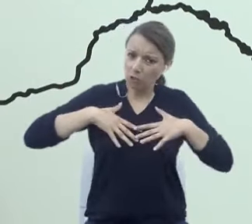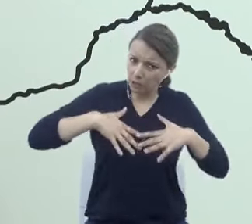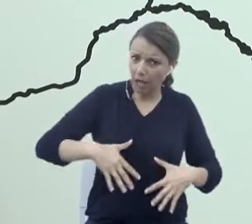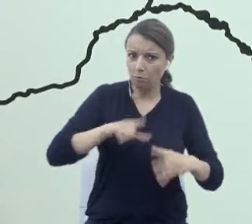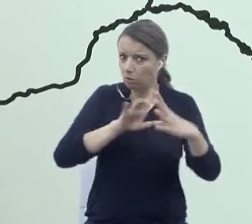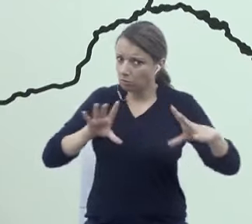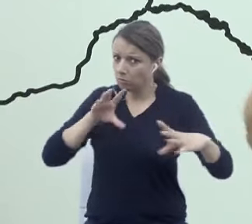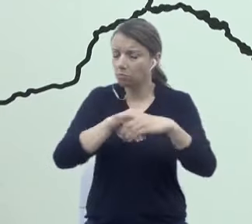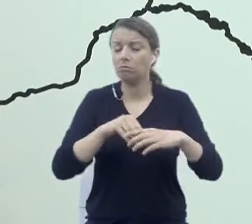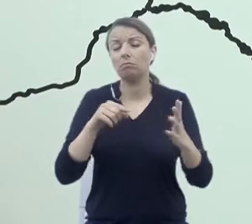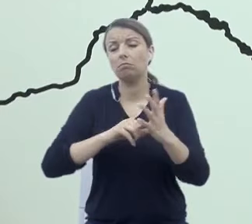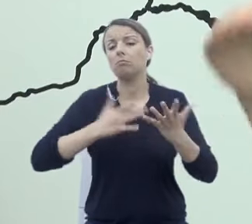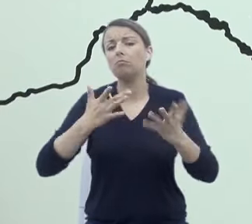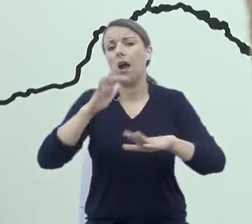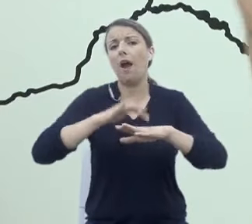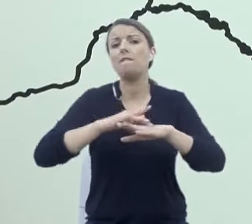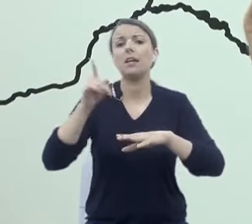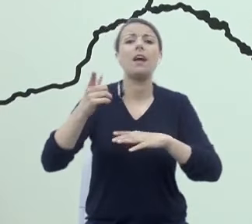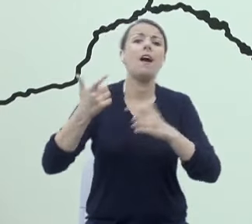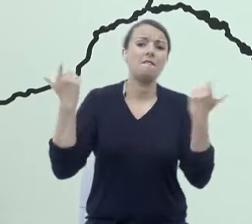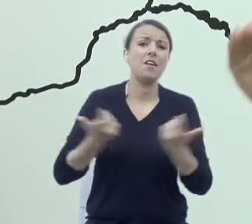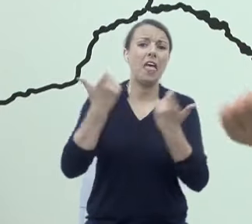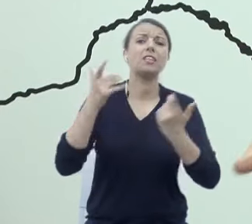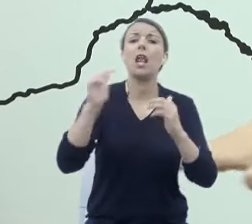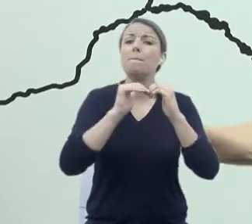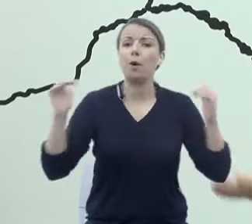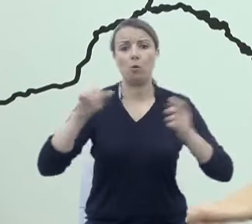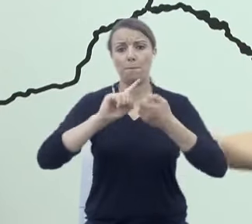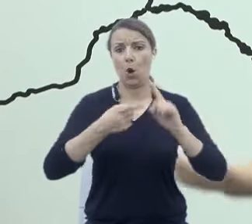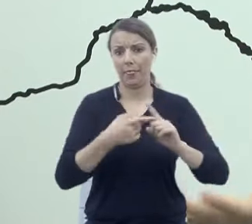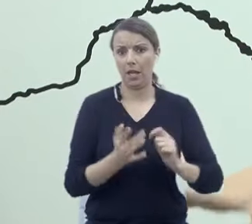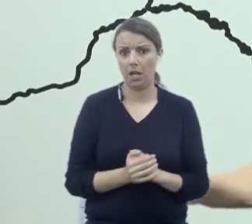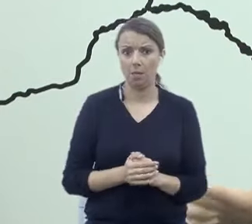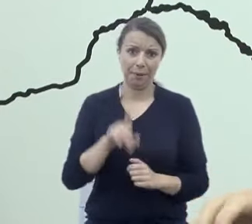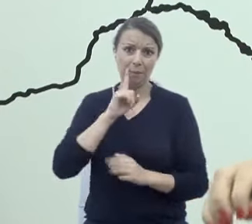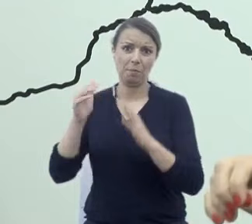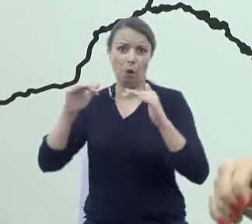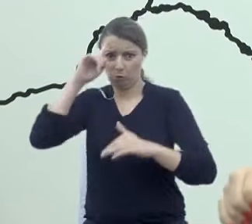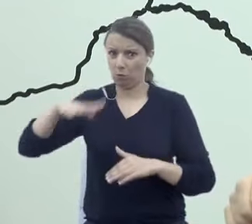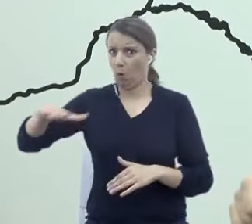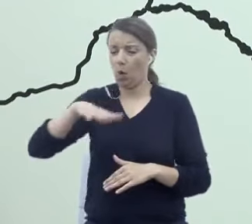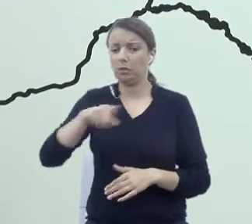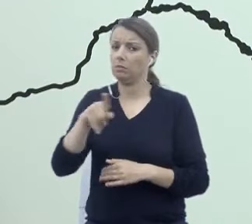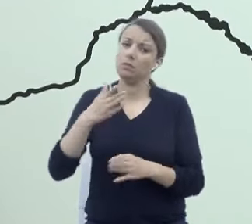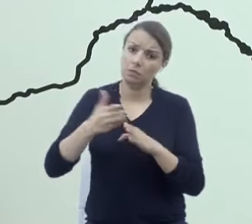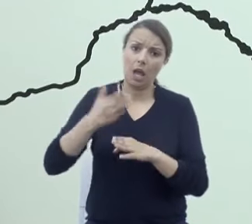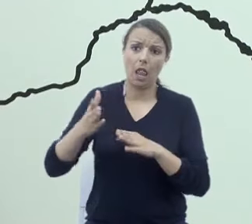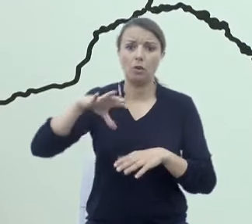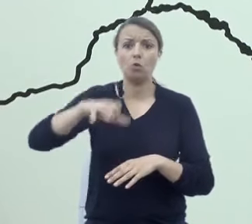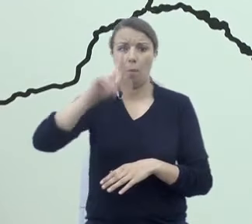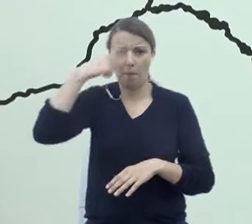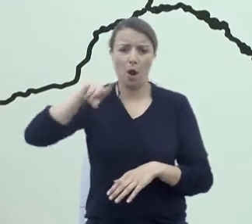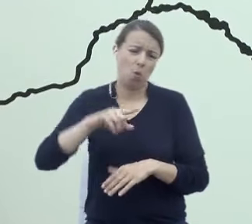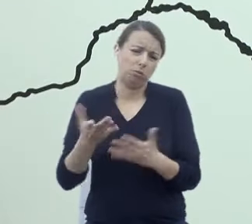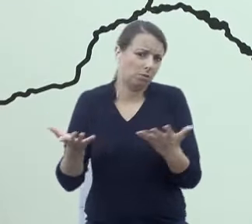rezultatem jak gdyby tamtych wydarzeń na poziomie politycznym, ponieważ na poziomie społecznym to też nadal jest jak gdyby grupa osób, które tak.